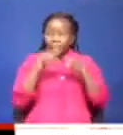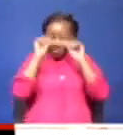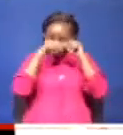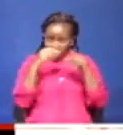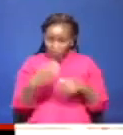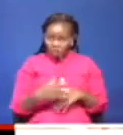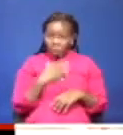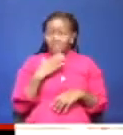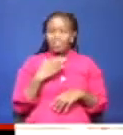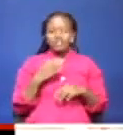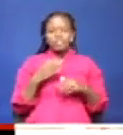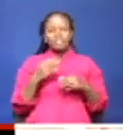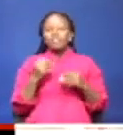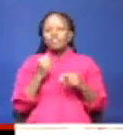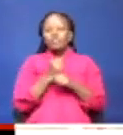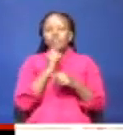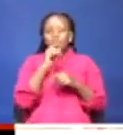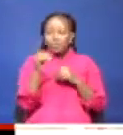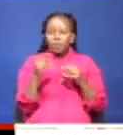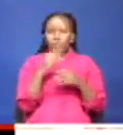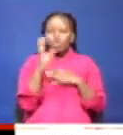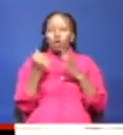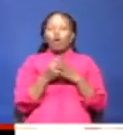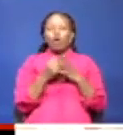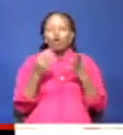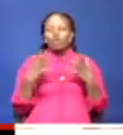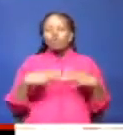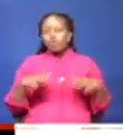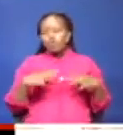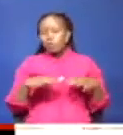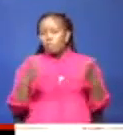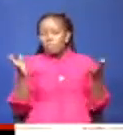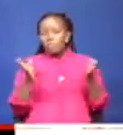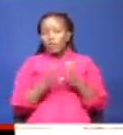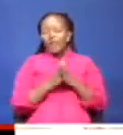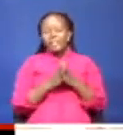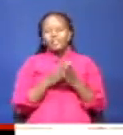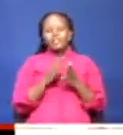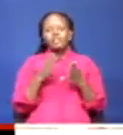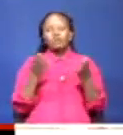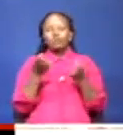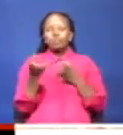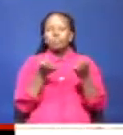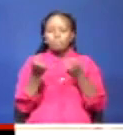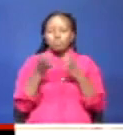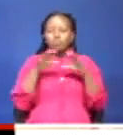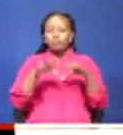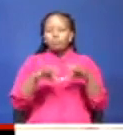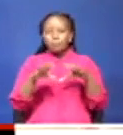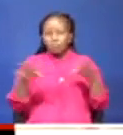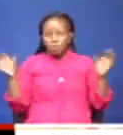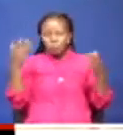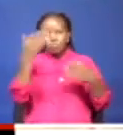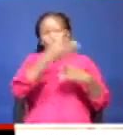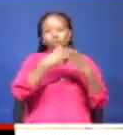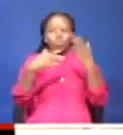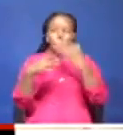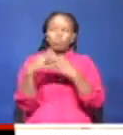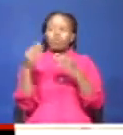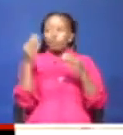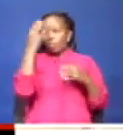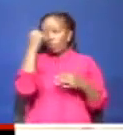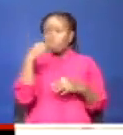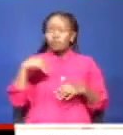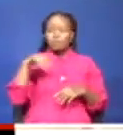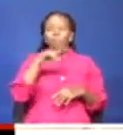wa Githurai, washikane na viongozi wa hapa Loisambu, ndiposa tukaweze kupata kiwanja ya kujengewa soko, ndio sisi wa mama